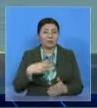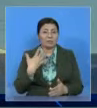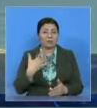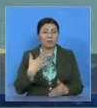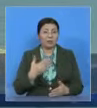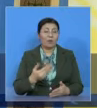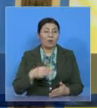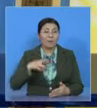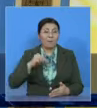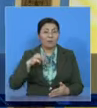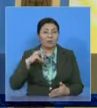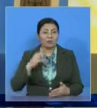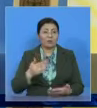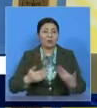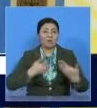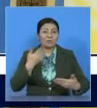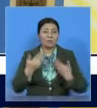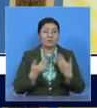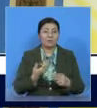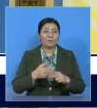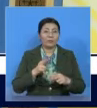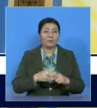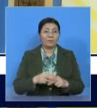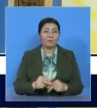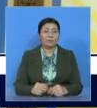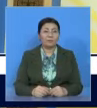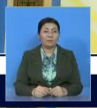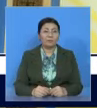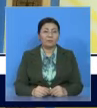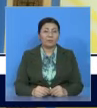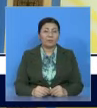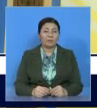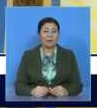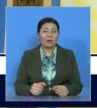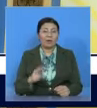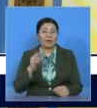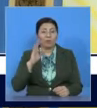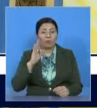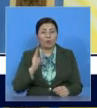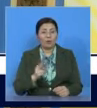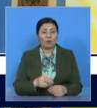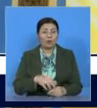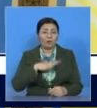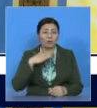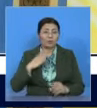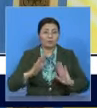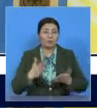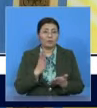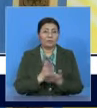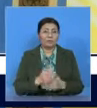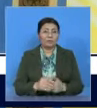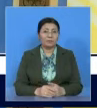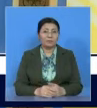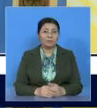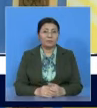25-метровый бассейн. В данном флоке условия достаточно неплохие. Нужно дооснастить, конечно, объект, чем занимается руководство